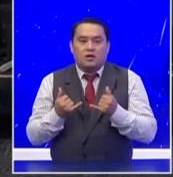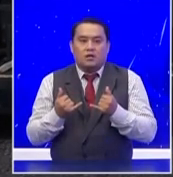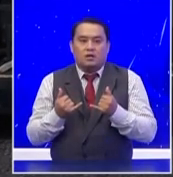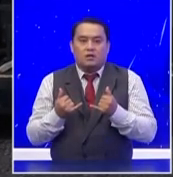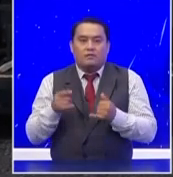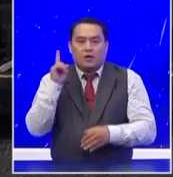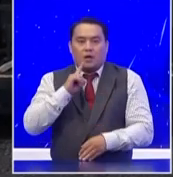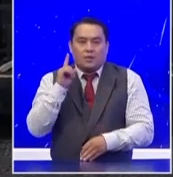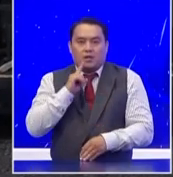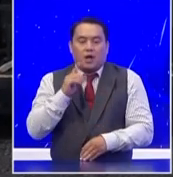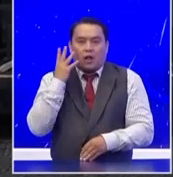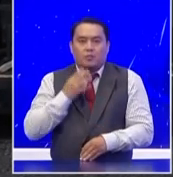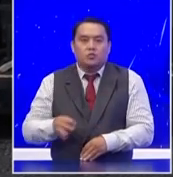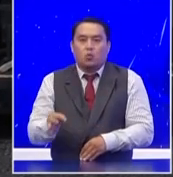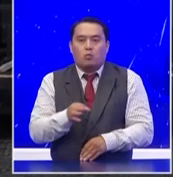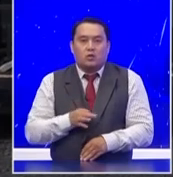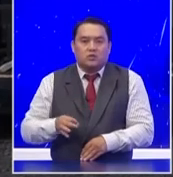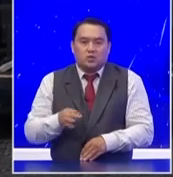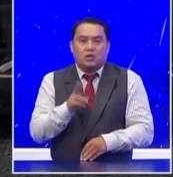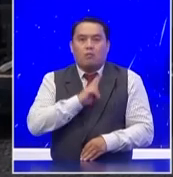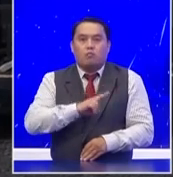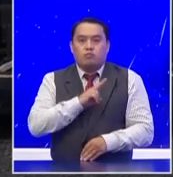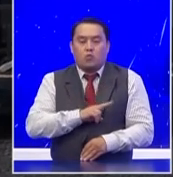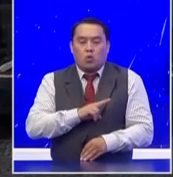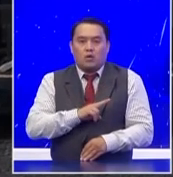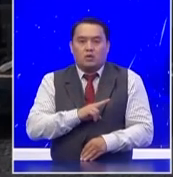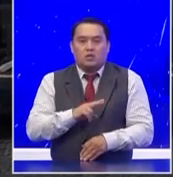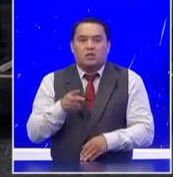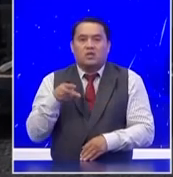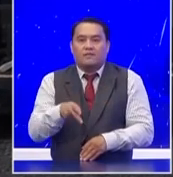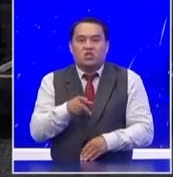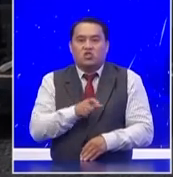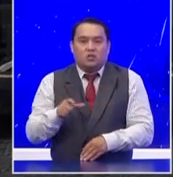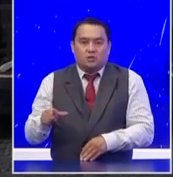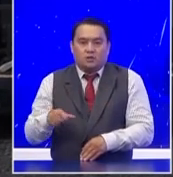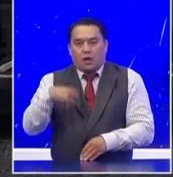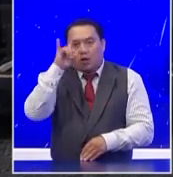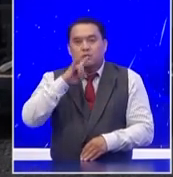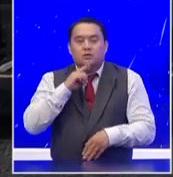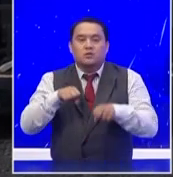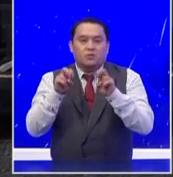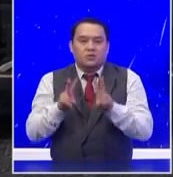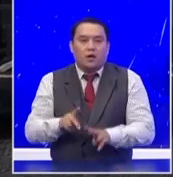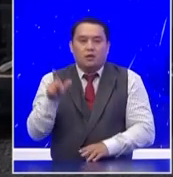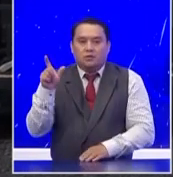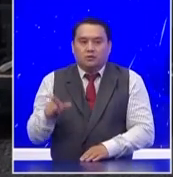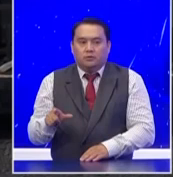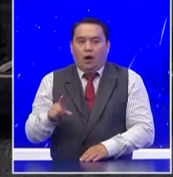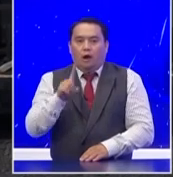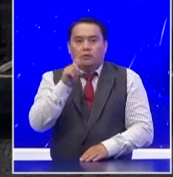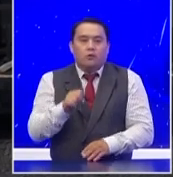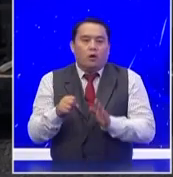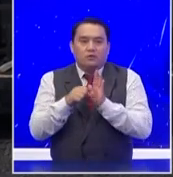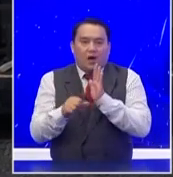сейчас, в данный момент, в Алматинской области City Contraction работает более 2000 человек казахстанских специалистов, более 100 с